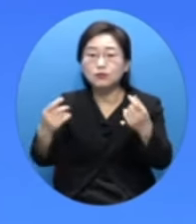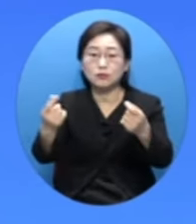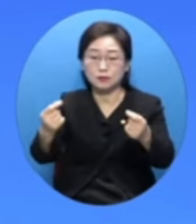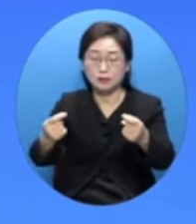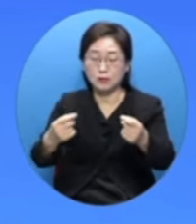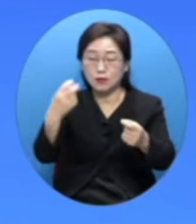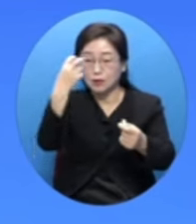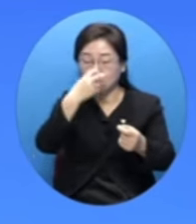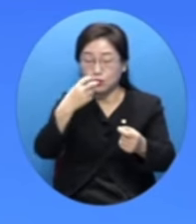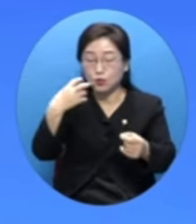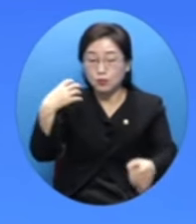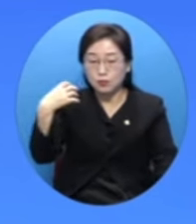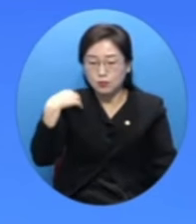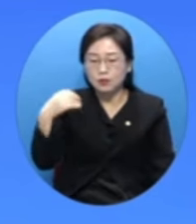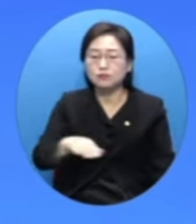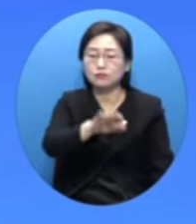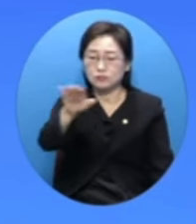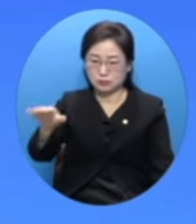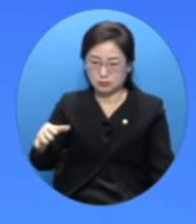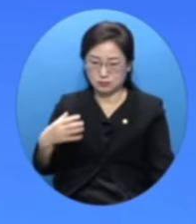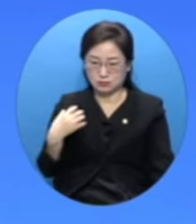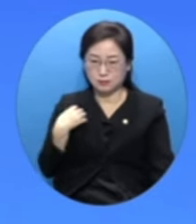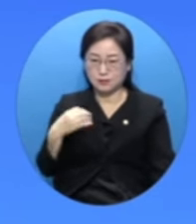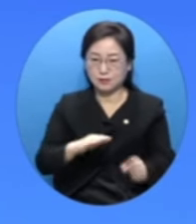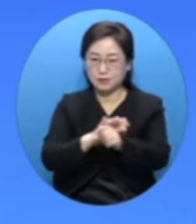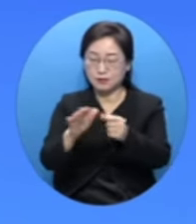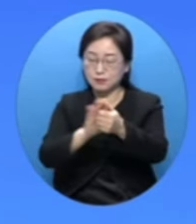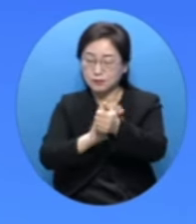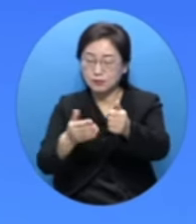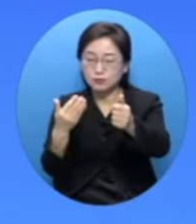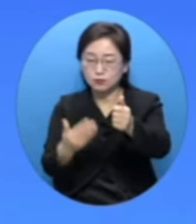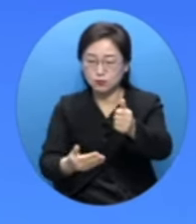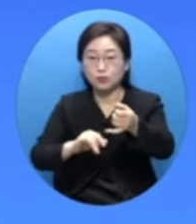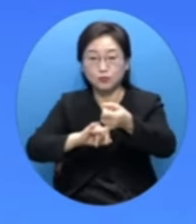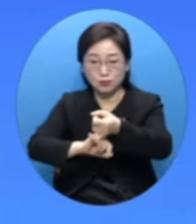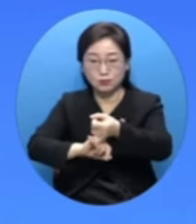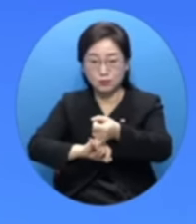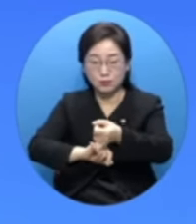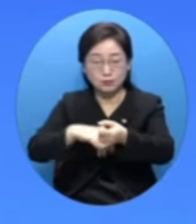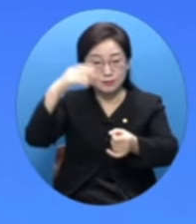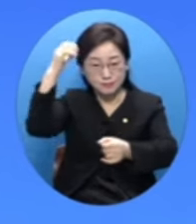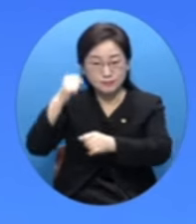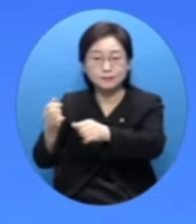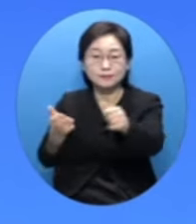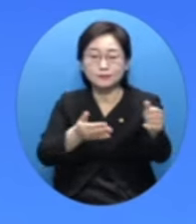될 자녀들이고 사랑과 섬김의 대상이라는 것을 잊지 않게 되기를 바랍니다.